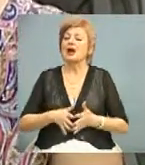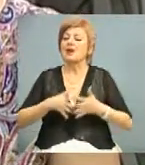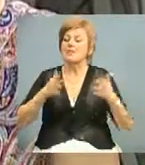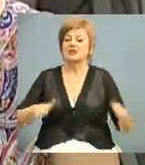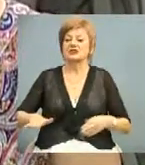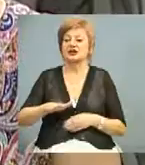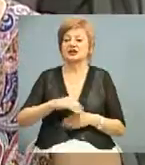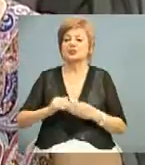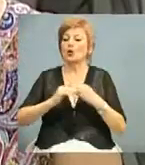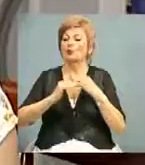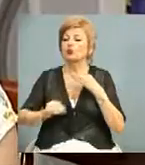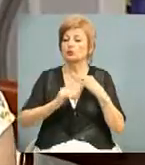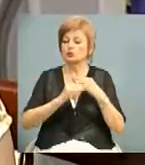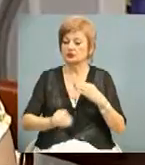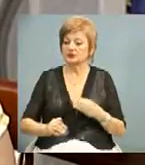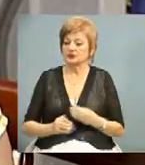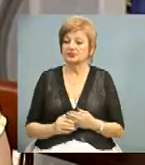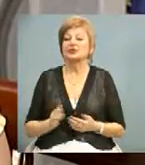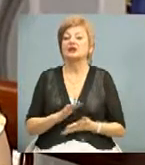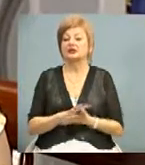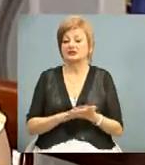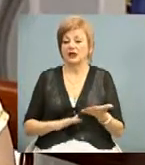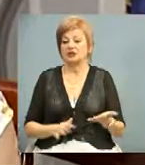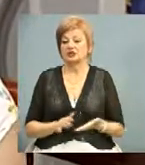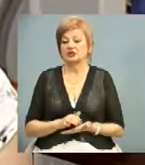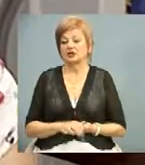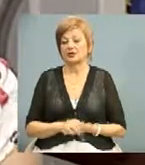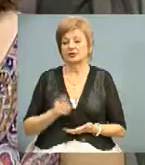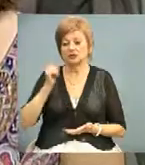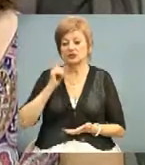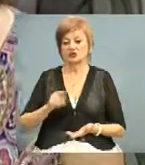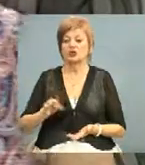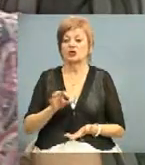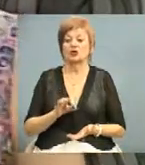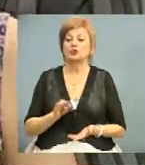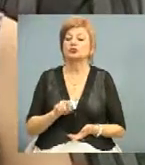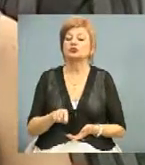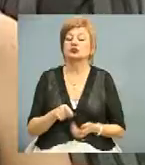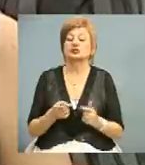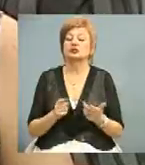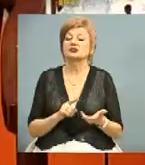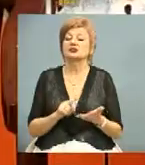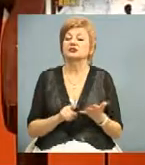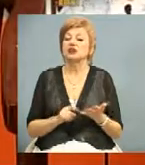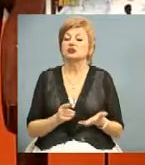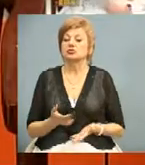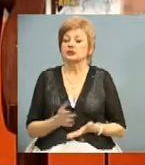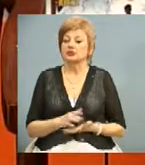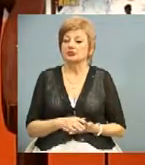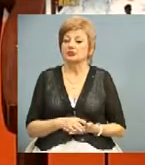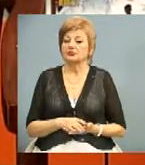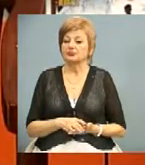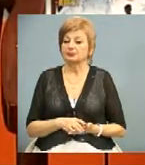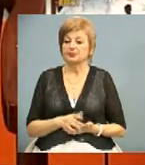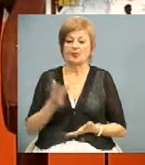вона пустельна. Давай далі, поїхали. Що тобі відомо про який наступний наш материк буде? Поїхали